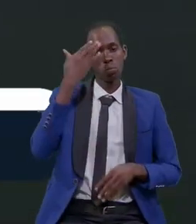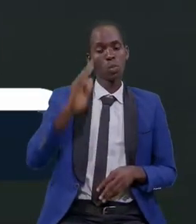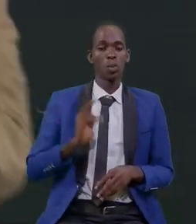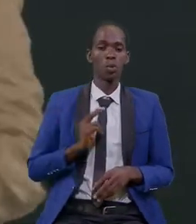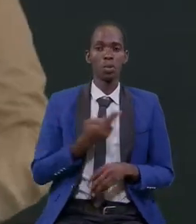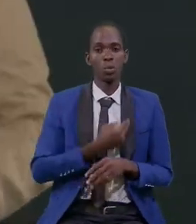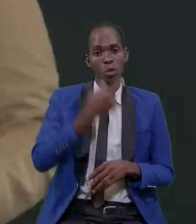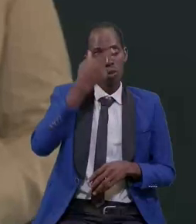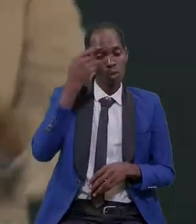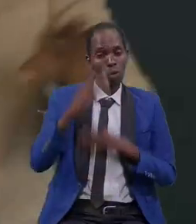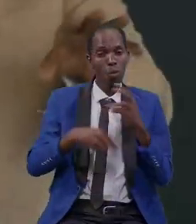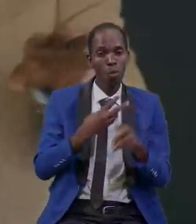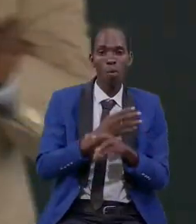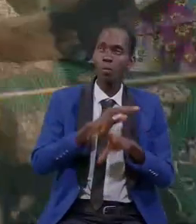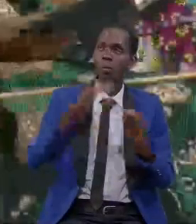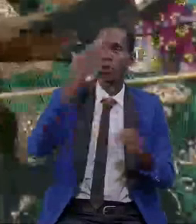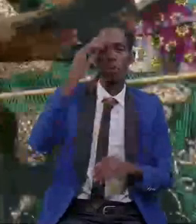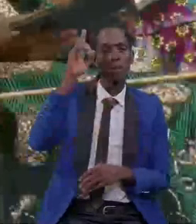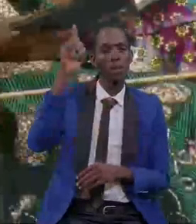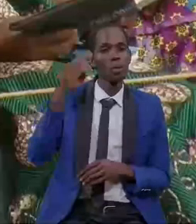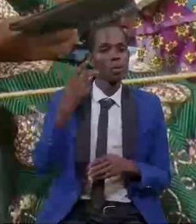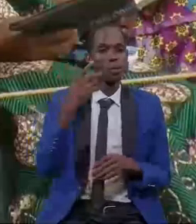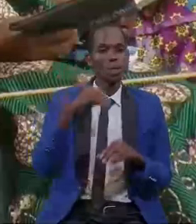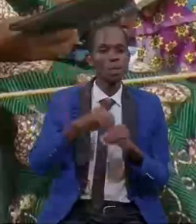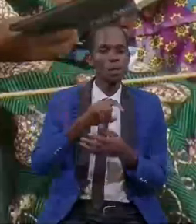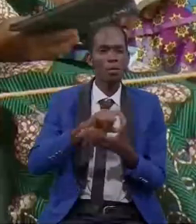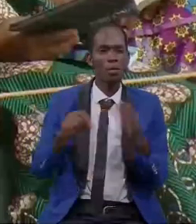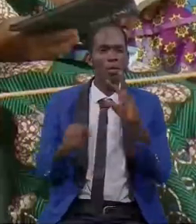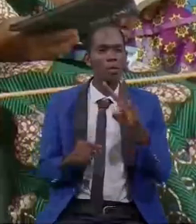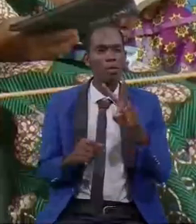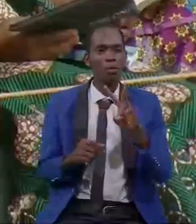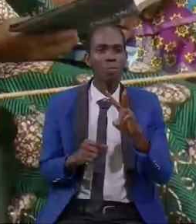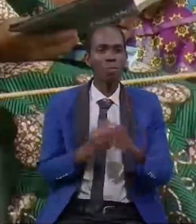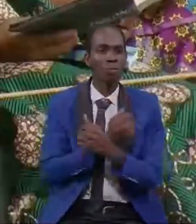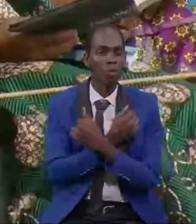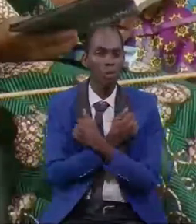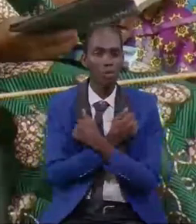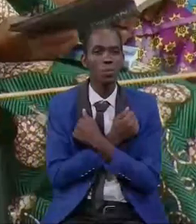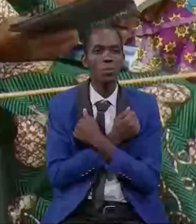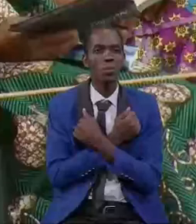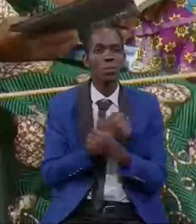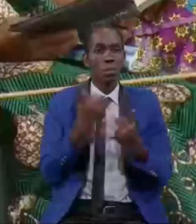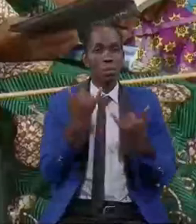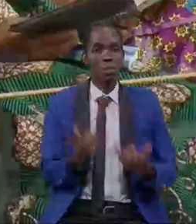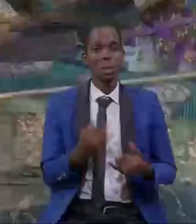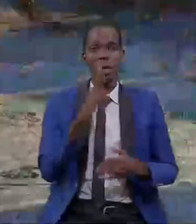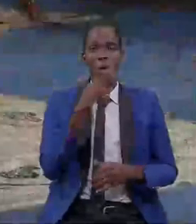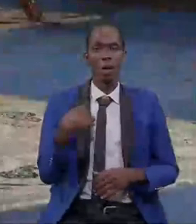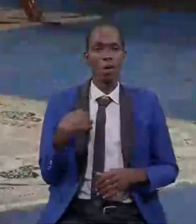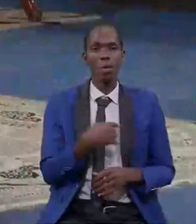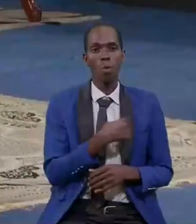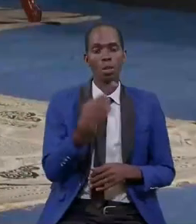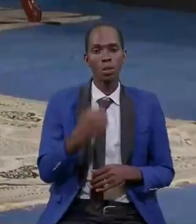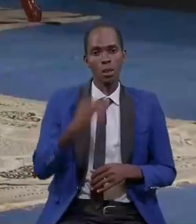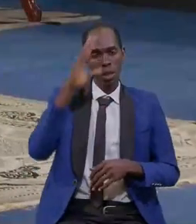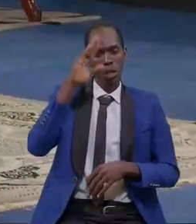pas connu. Verset 2. Verset 2. Bien-aimés, nous sommes maintenant fils de Dieu.